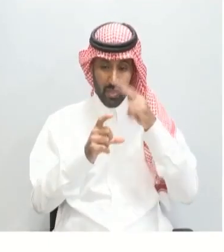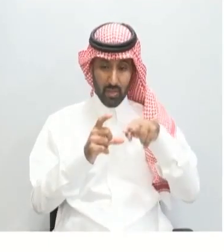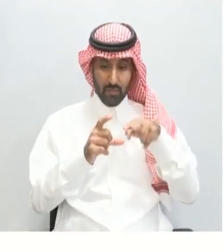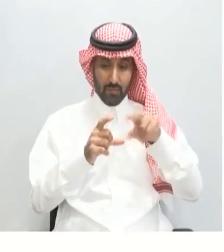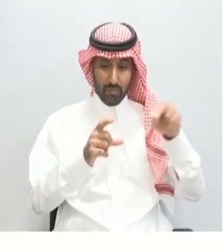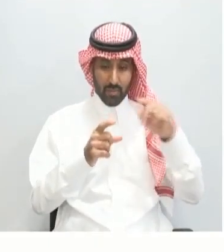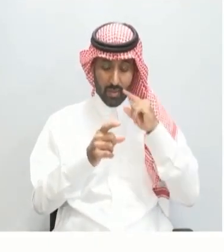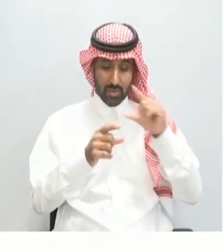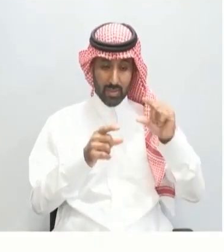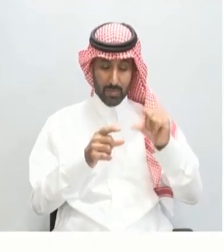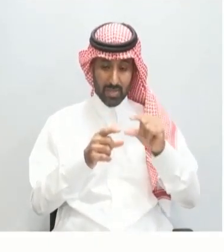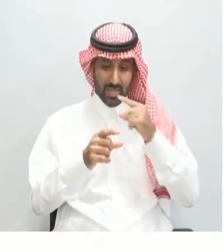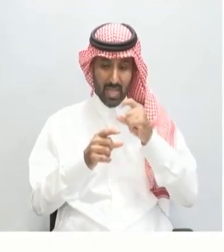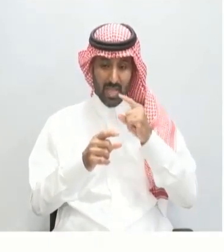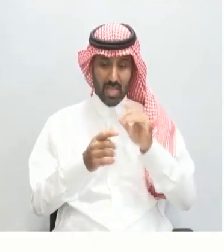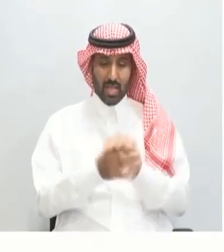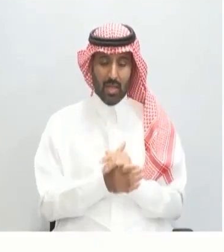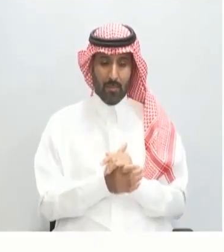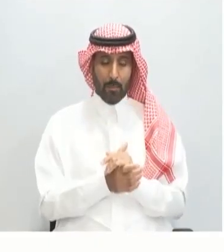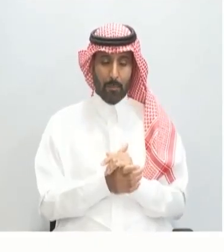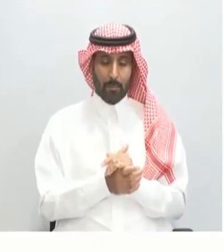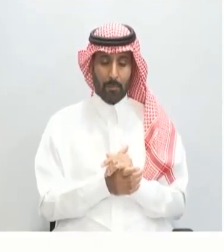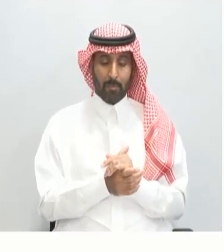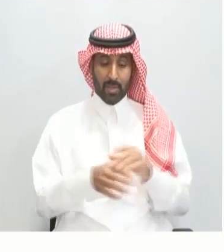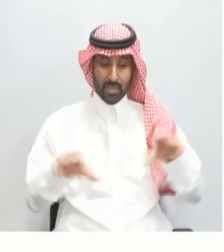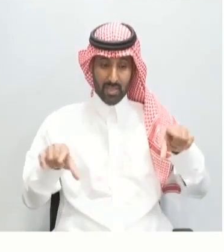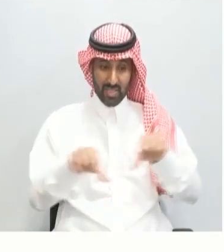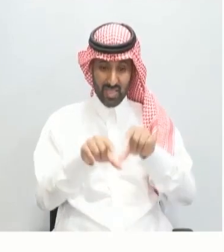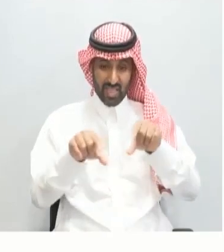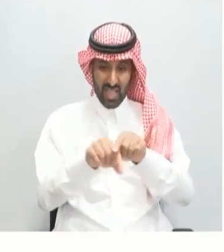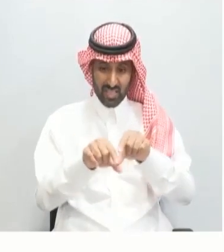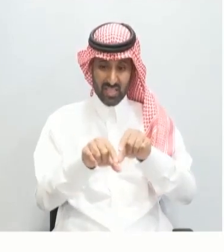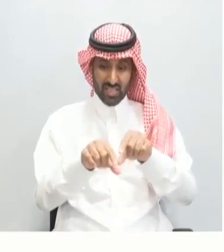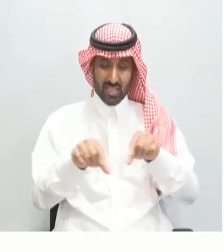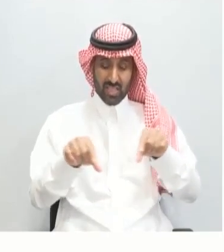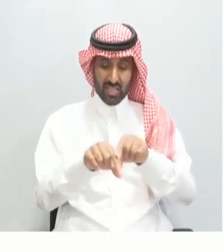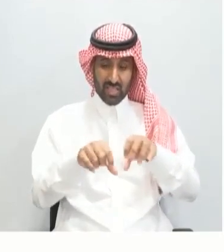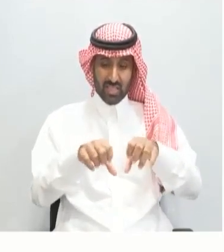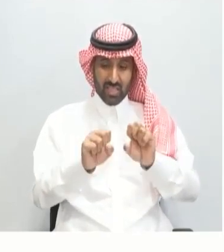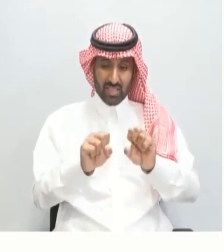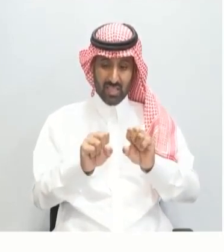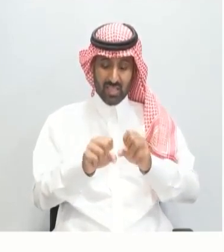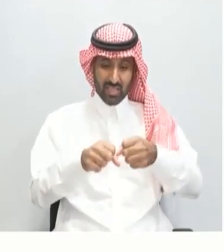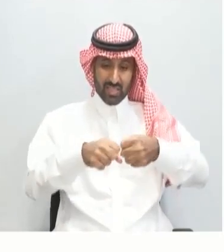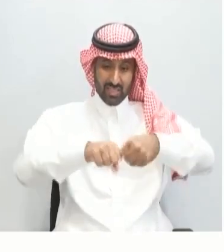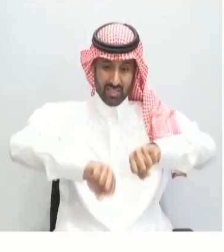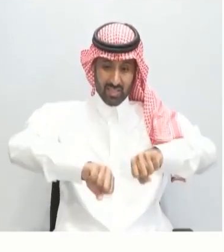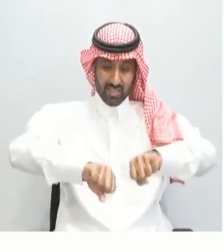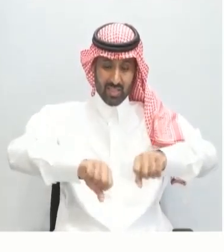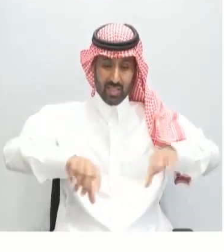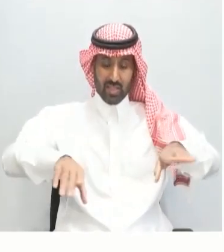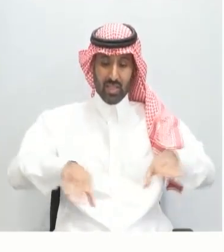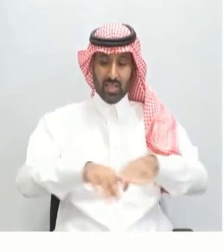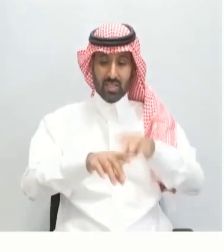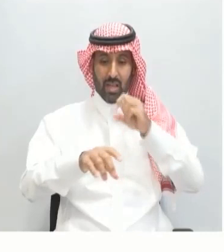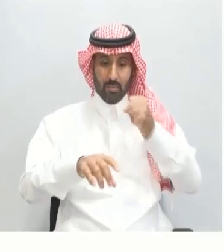اذا كانت الطبقات لينه حينما تحدث عمليه الضغط ينتج التواء الانكسار حينما تكون